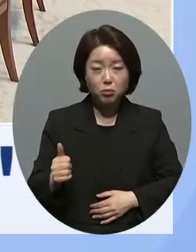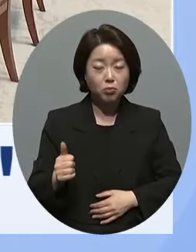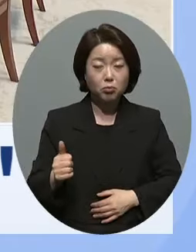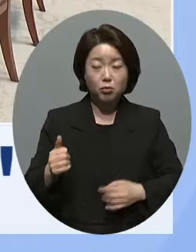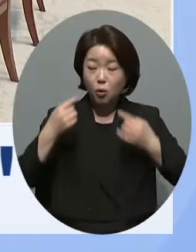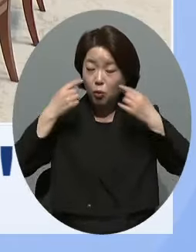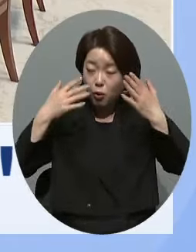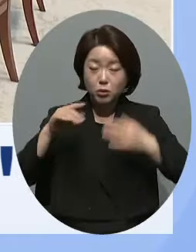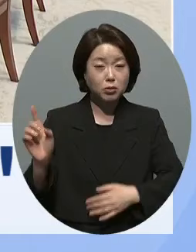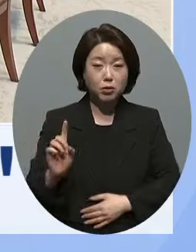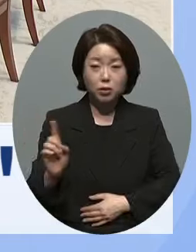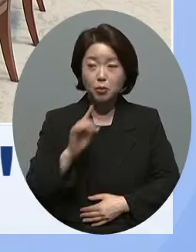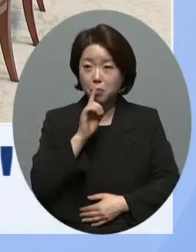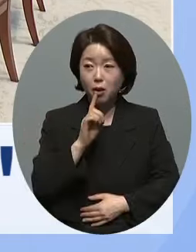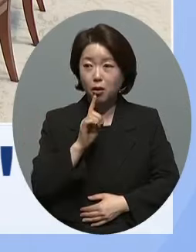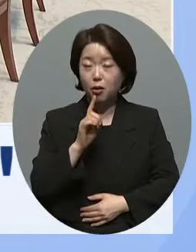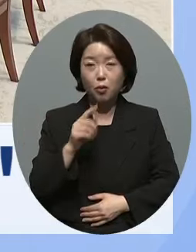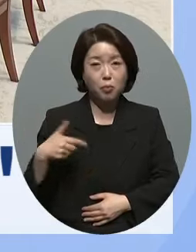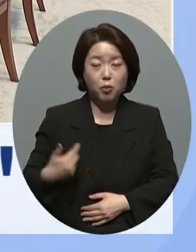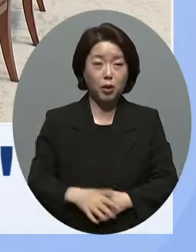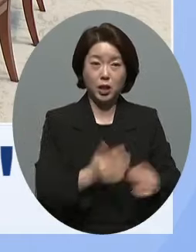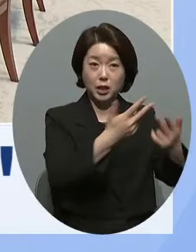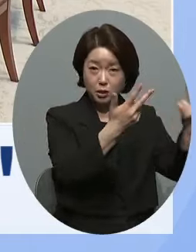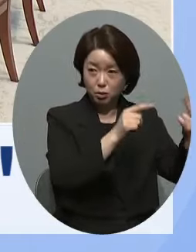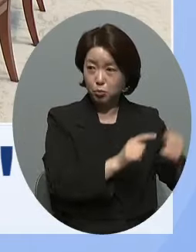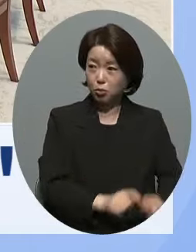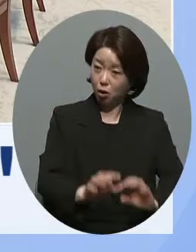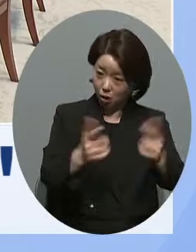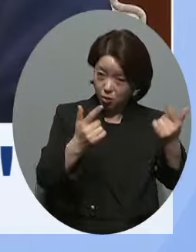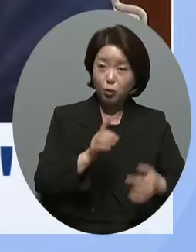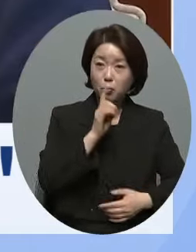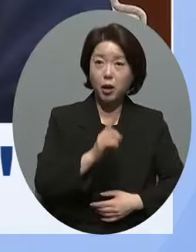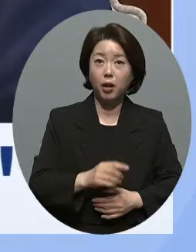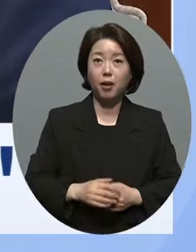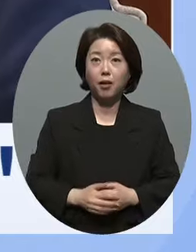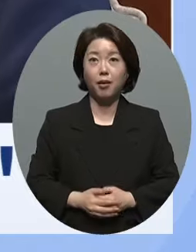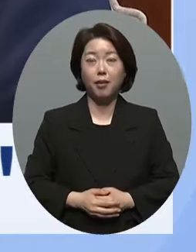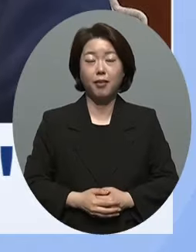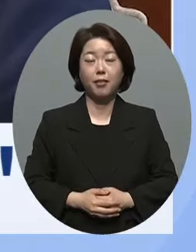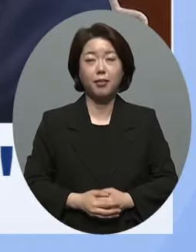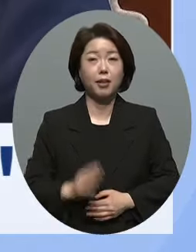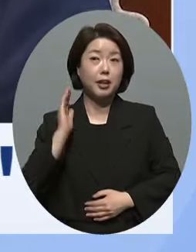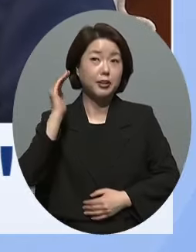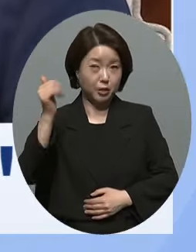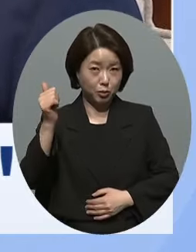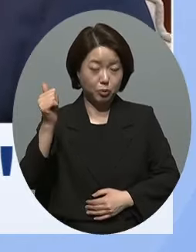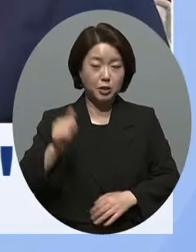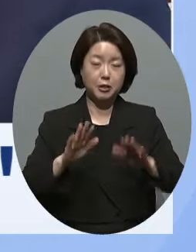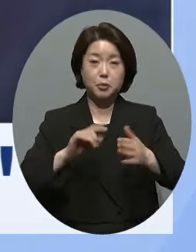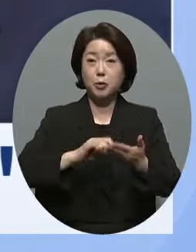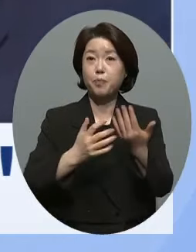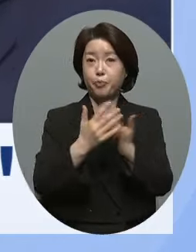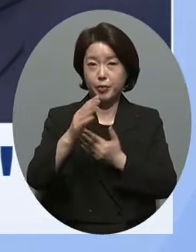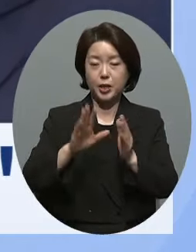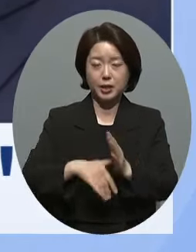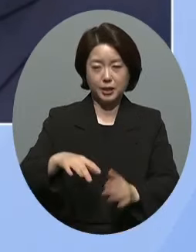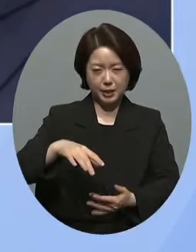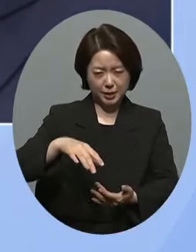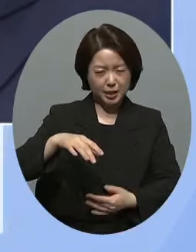사람이 이재명 대표인데 이재명 대표도 아 아니라고 하니이 부분은 결국 이제 말하자면 이제 대통령께서 이번 기자 회견에서 최종